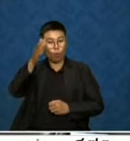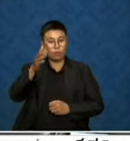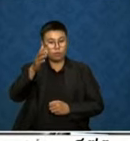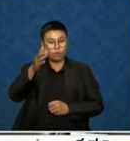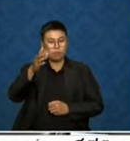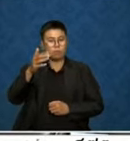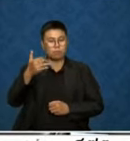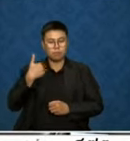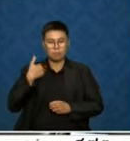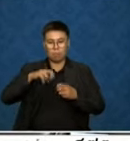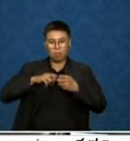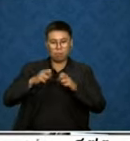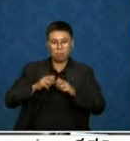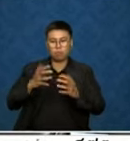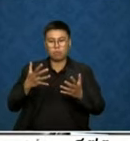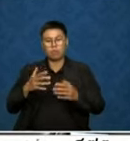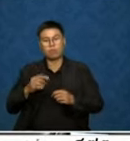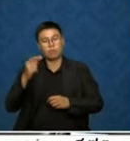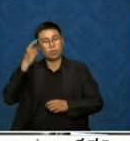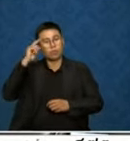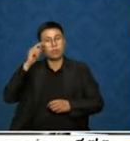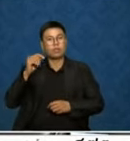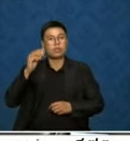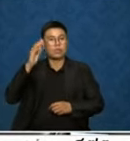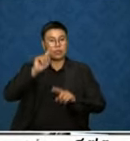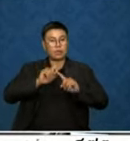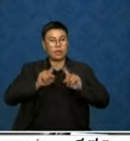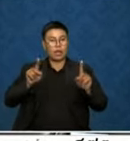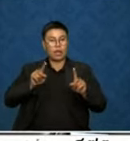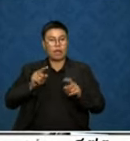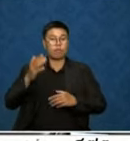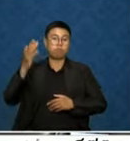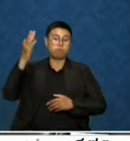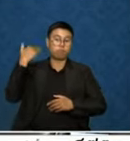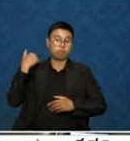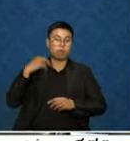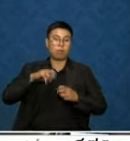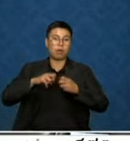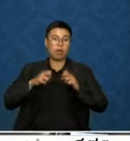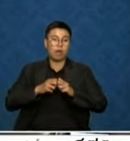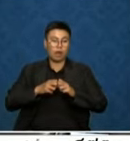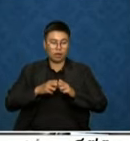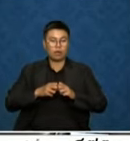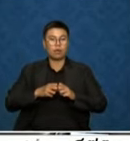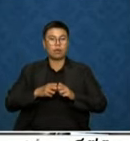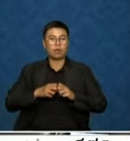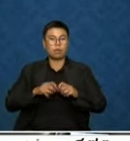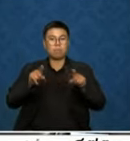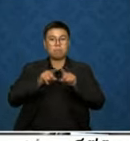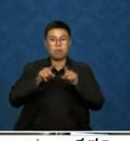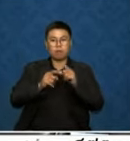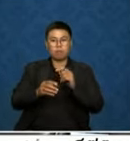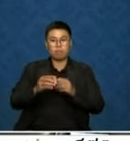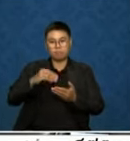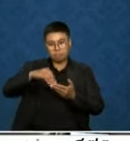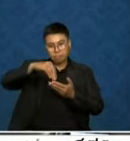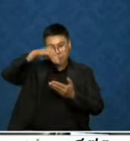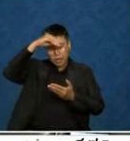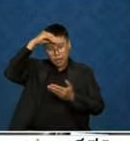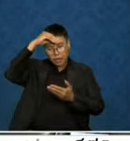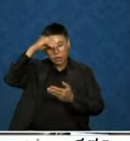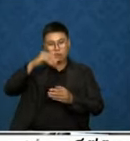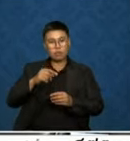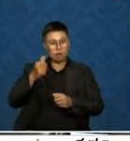ย่างไรแต่คาดหวังว่าเหตุการณ์ที่เกิดขึ้นจะเป็นบทเรียนให้กับเพื่อนสมาชิกและกรรมาธิการทุกท่าน